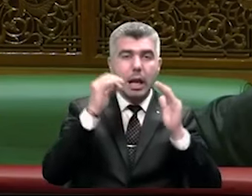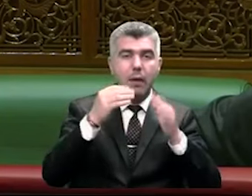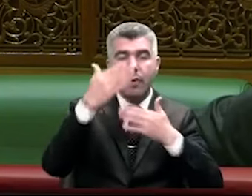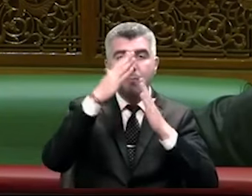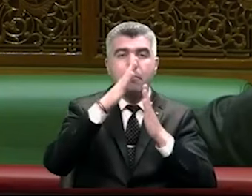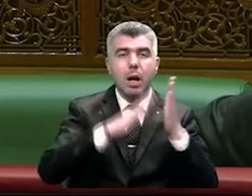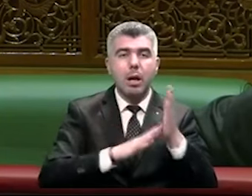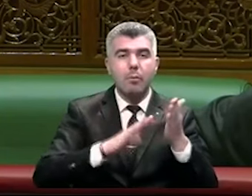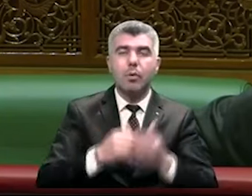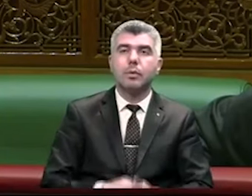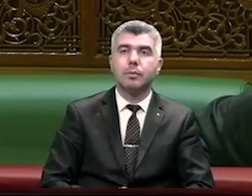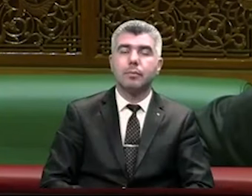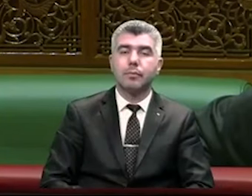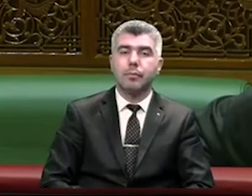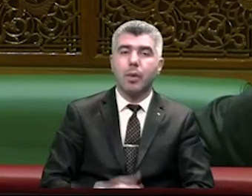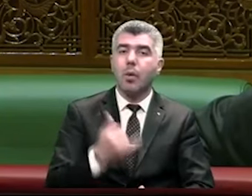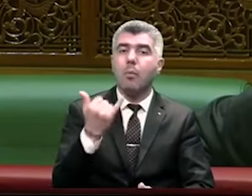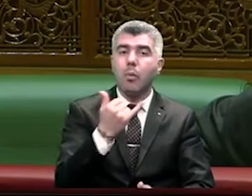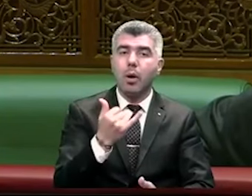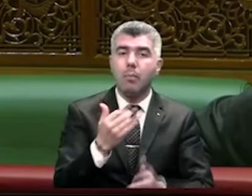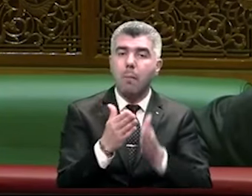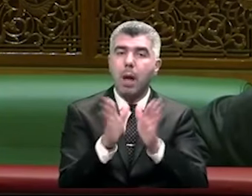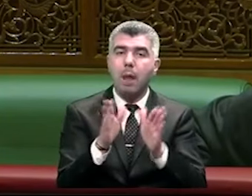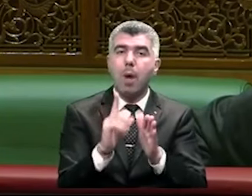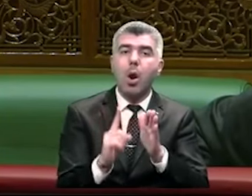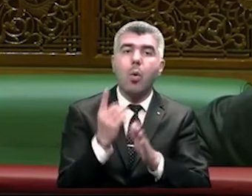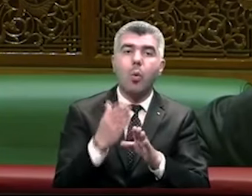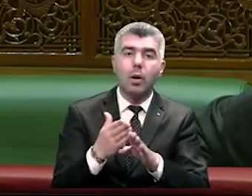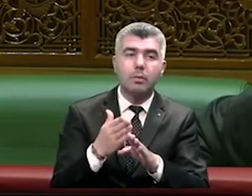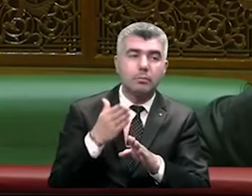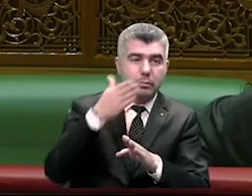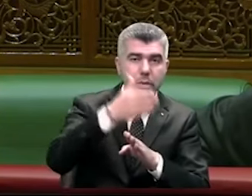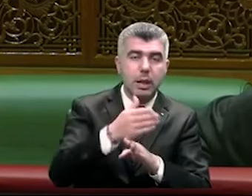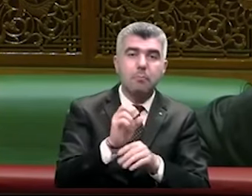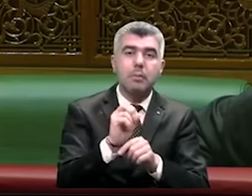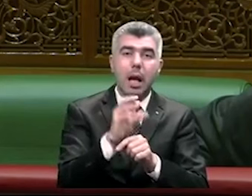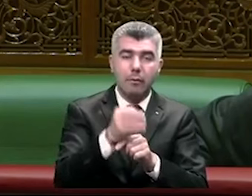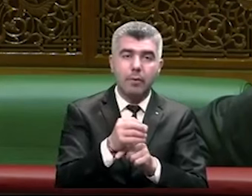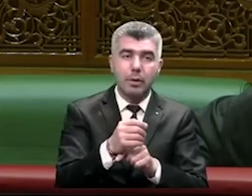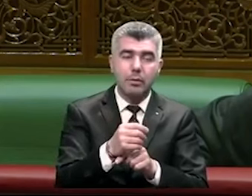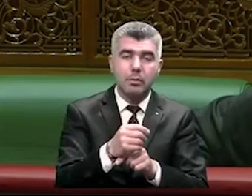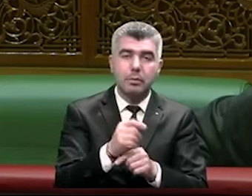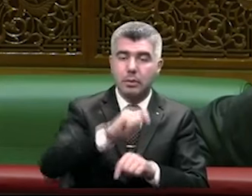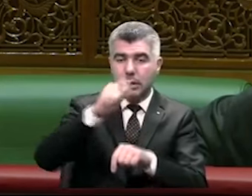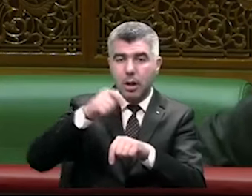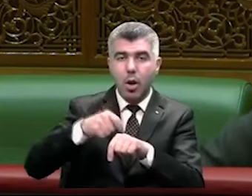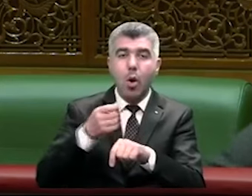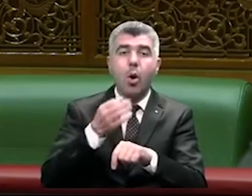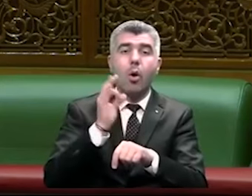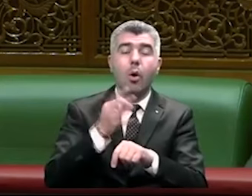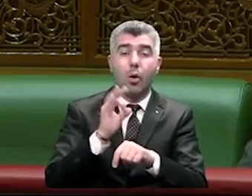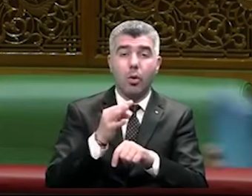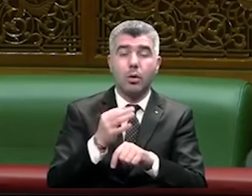المطارات لان هو الباب الاول ش كيدخل المسافر خصنا منساوش الصناع التقليديين المغاربه واش كيخرج من بين